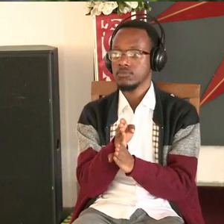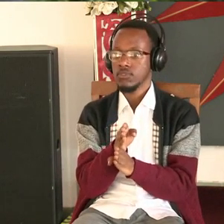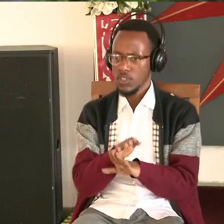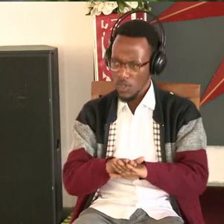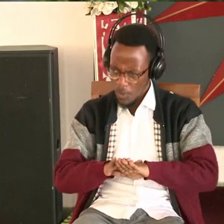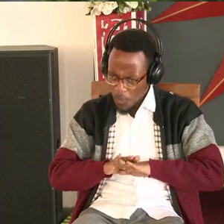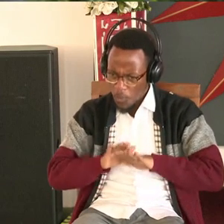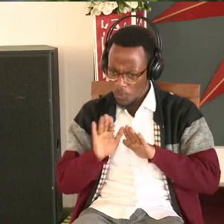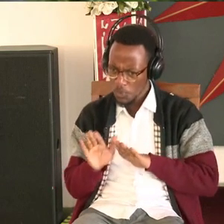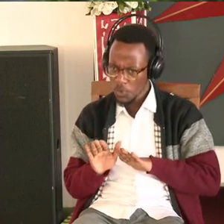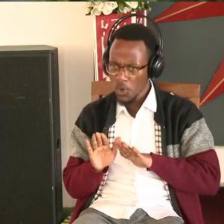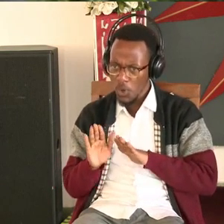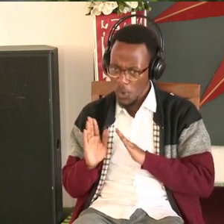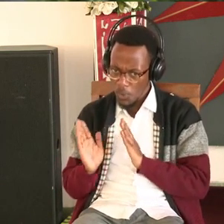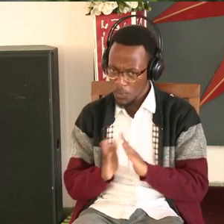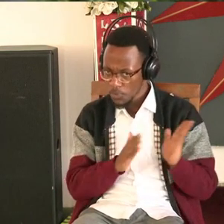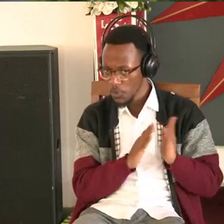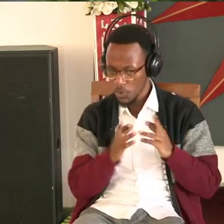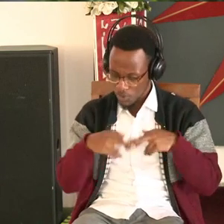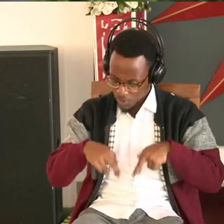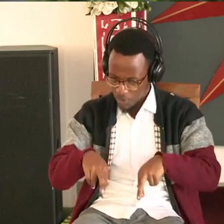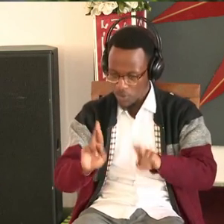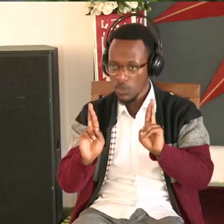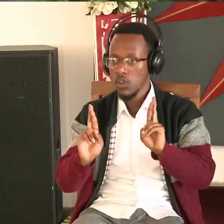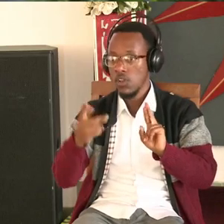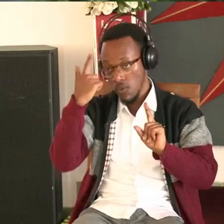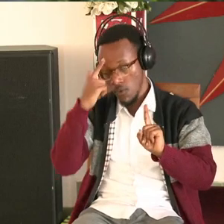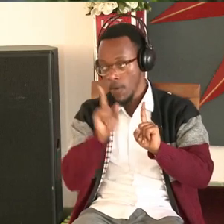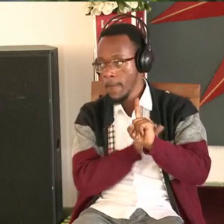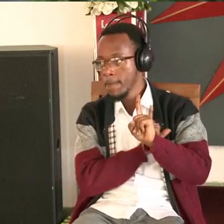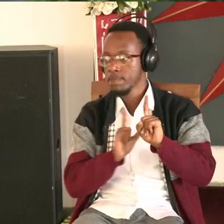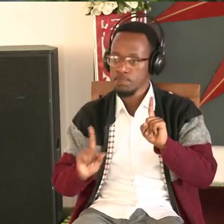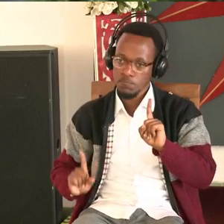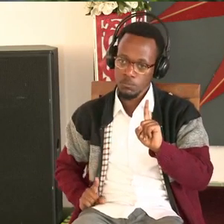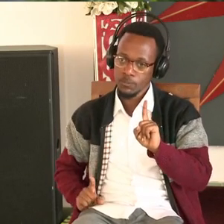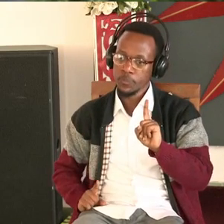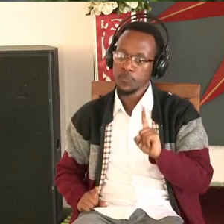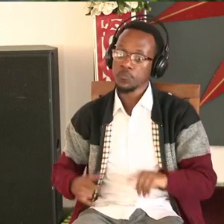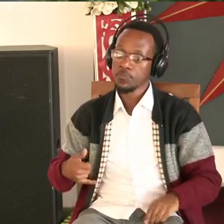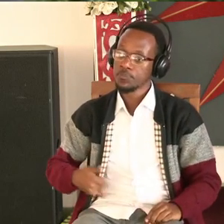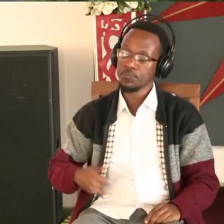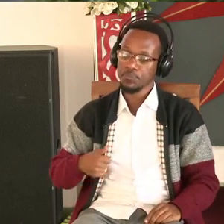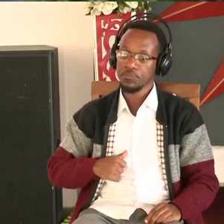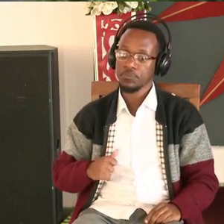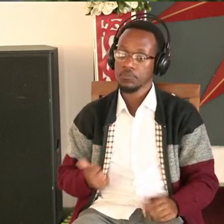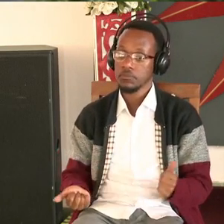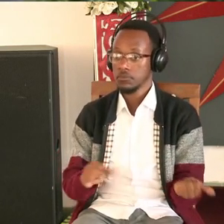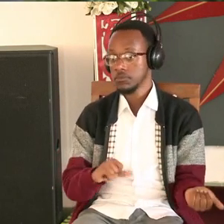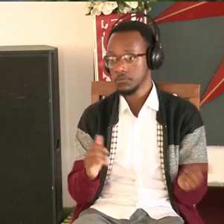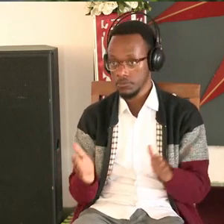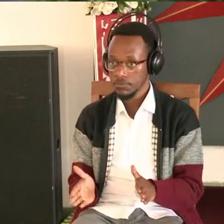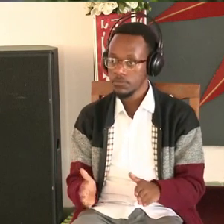mutegure inzira, inzira mutegurira Imana yacu. Yohana Umubatiza